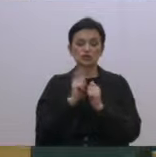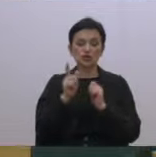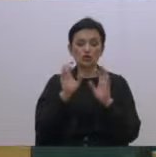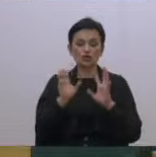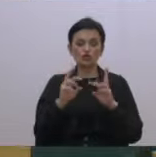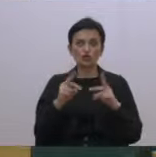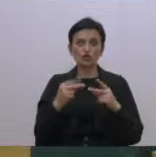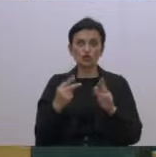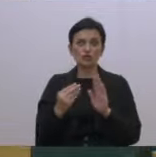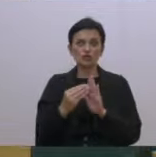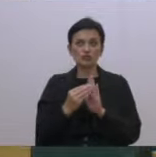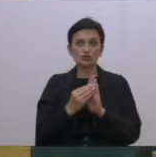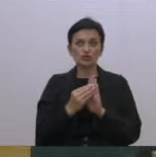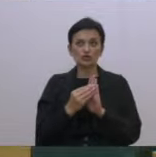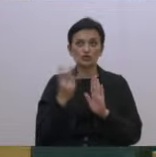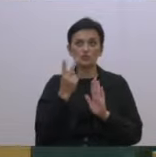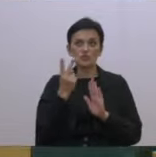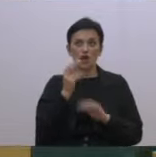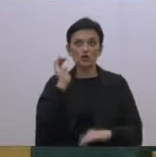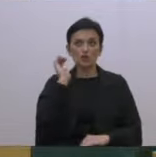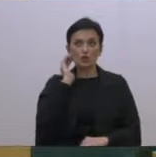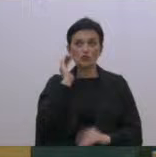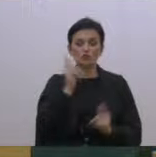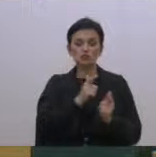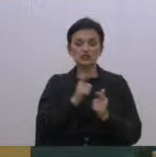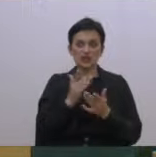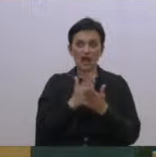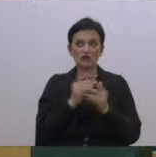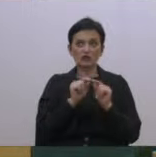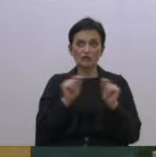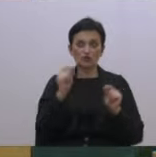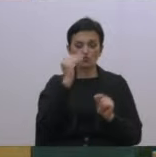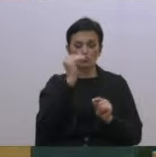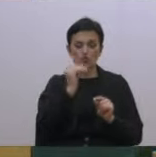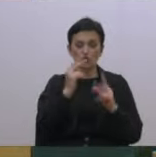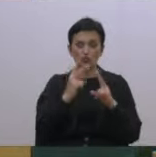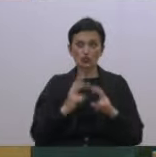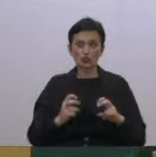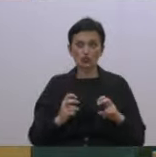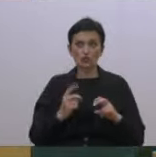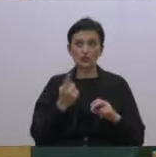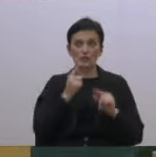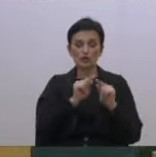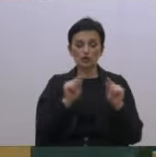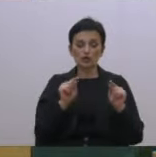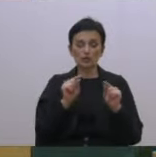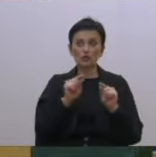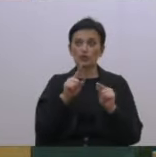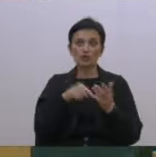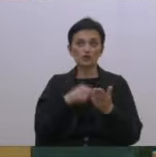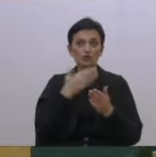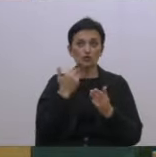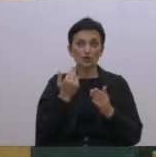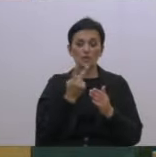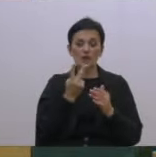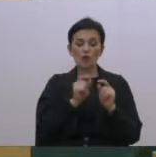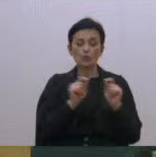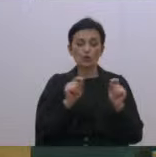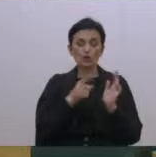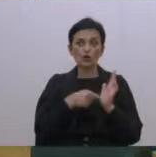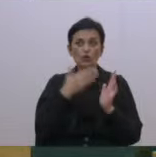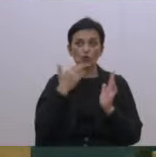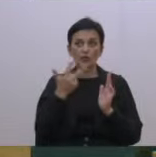კოდექსურების შეტანის შესახებ მეორე მოსმენით მზადვარ მოხმობრივ განხილვისთვის. კი ბატონო, პირველ მოხდომ პირველ პუნქტთან კითხვები არ არის, მეორე პუნქტთან არ არის